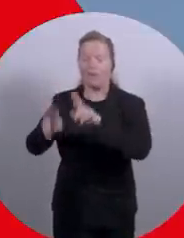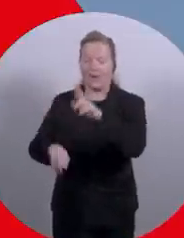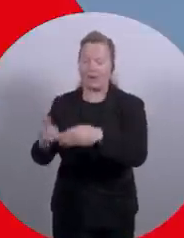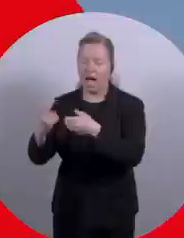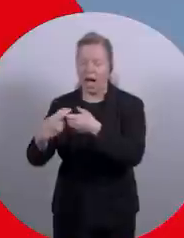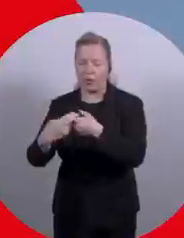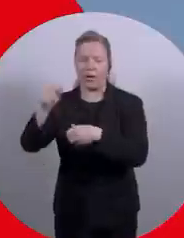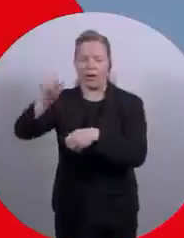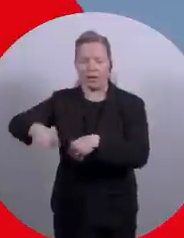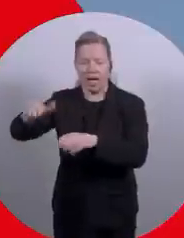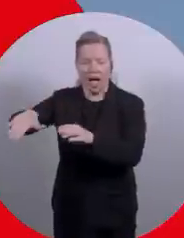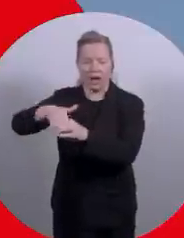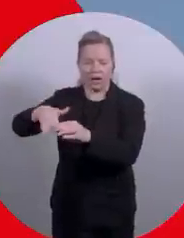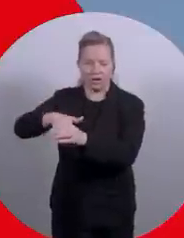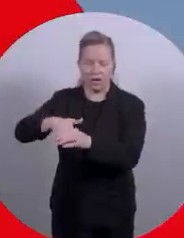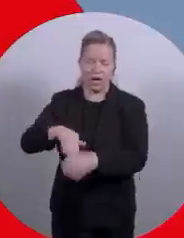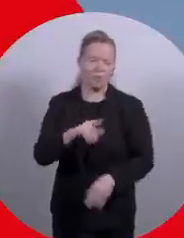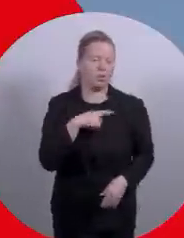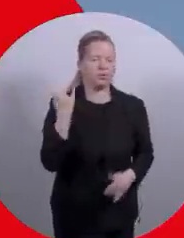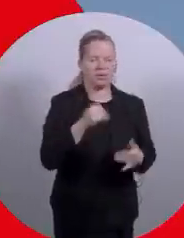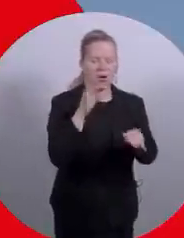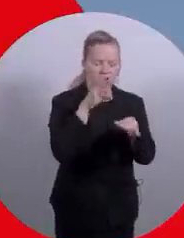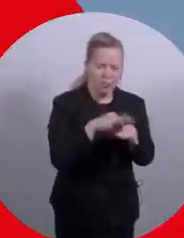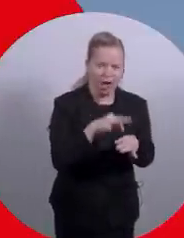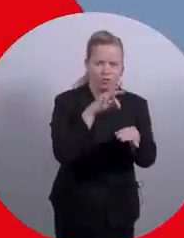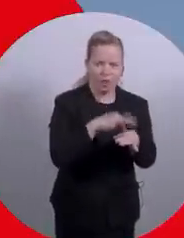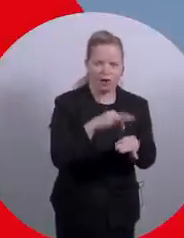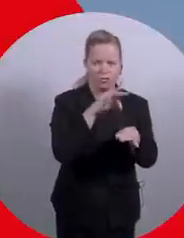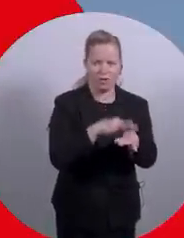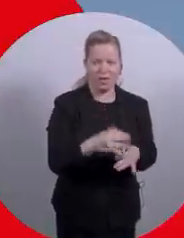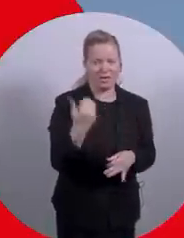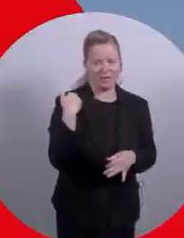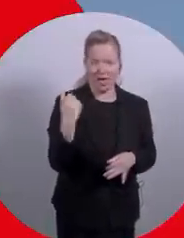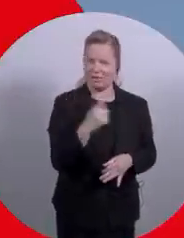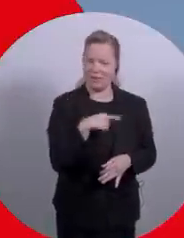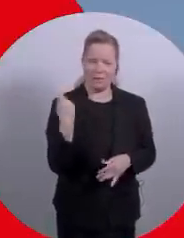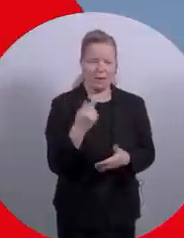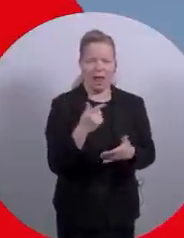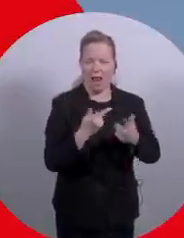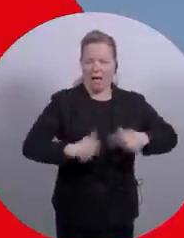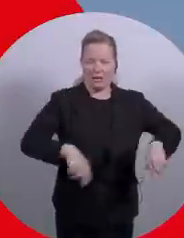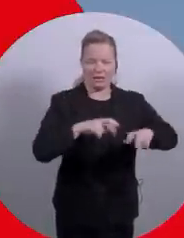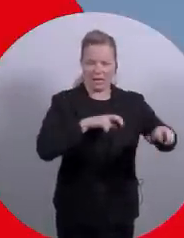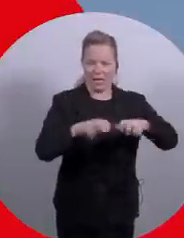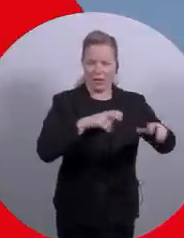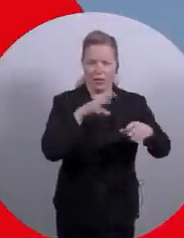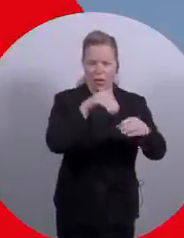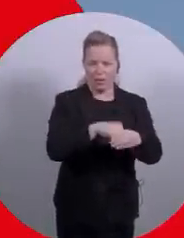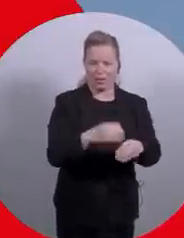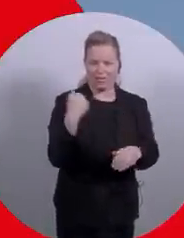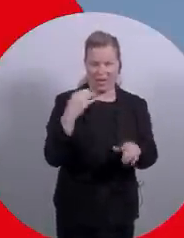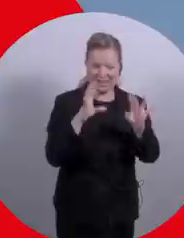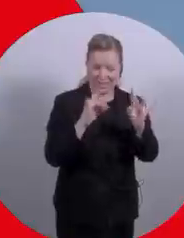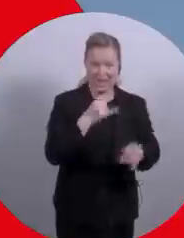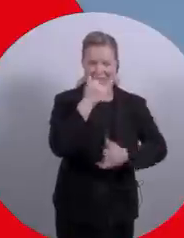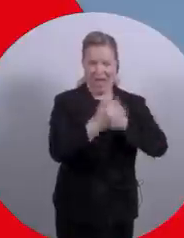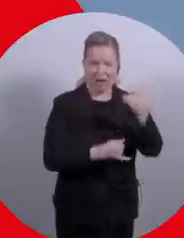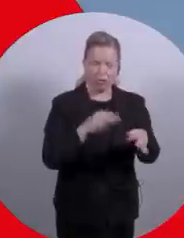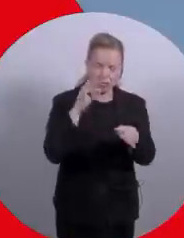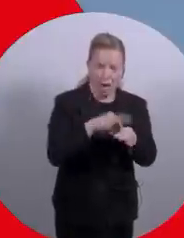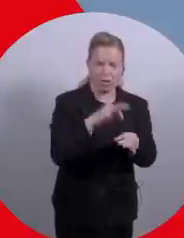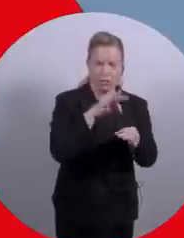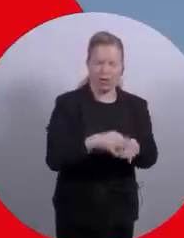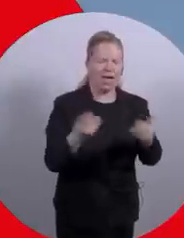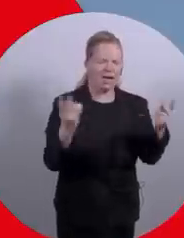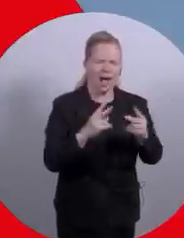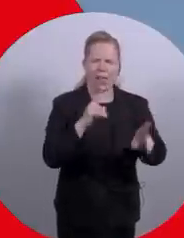bei uns wird überall gespart seit wir nicht mehr in der Landesregierung sind seit zehn Jahren egal